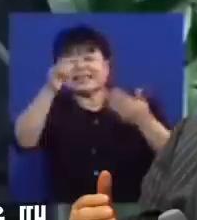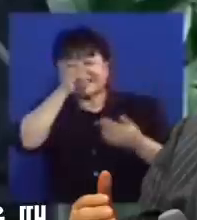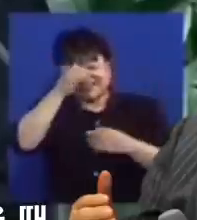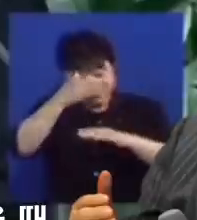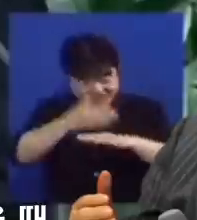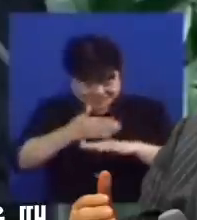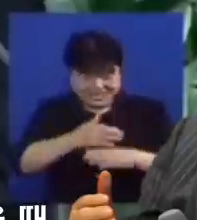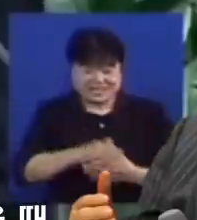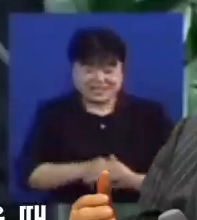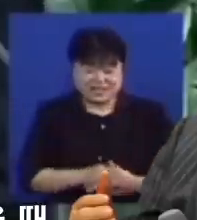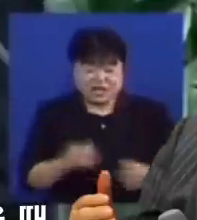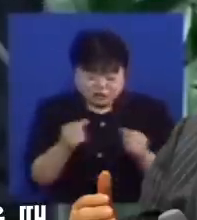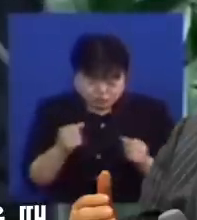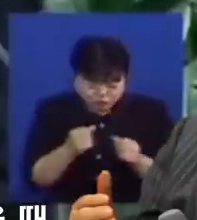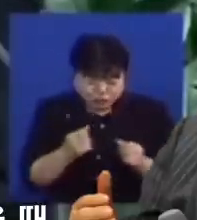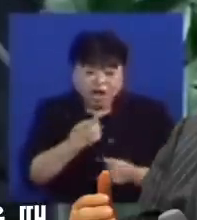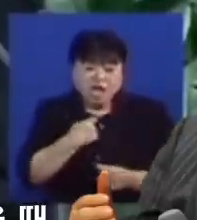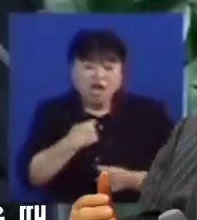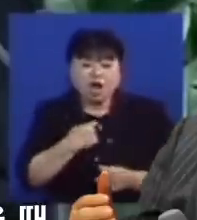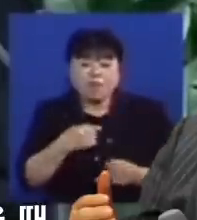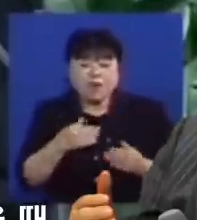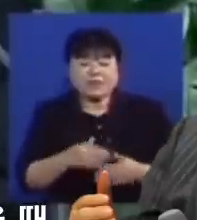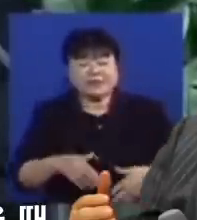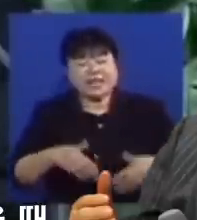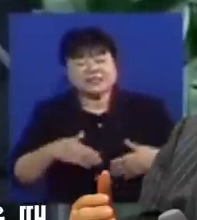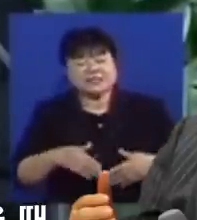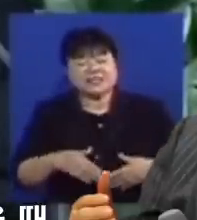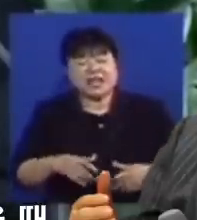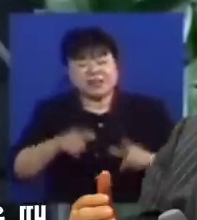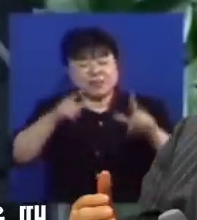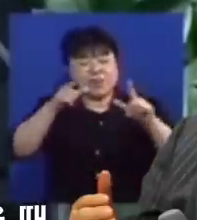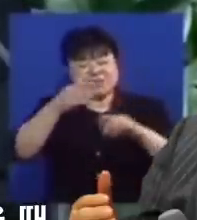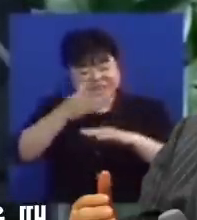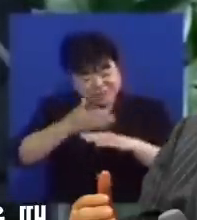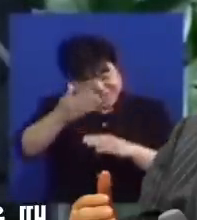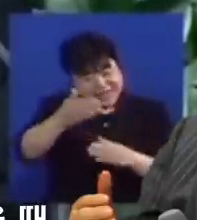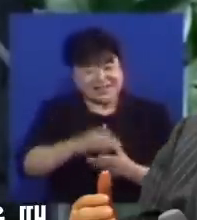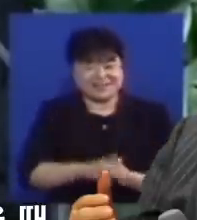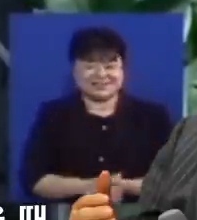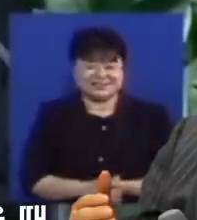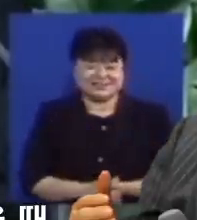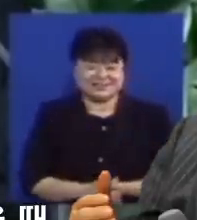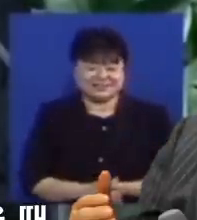감사하고 추워봐야 따뜻한 봄날이 감사하지 않습니까?